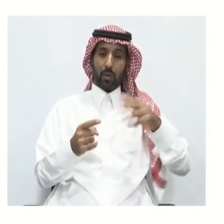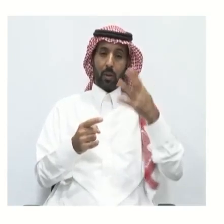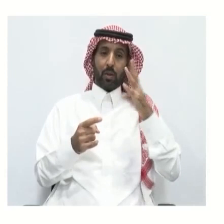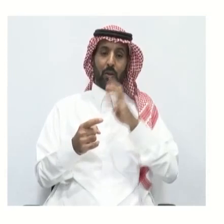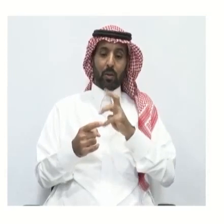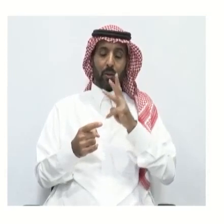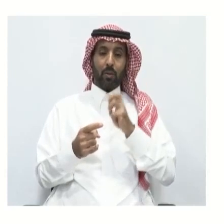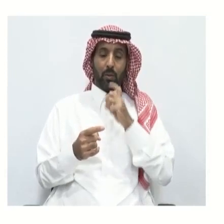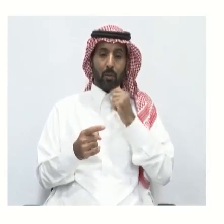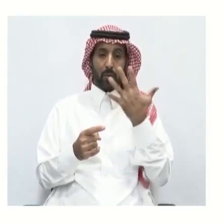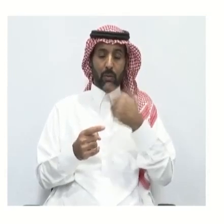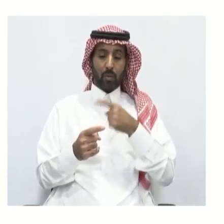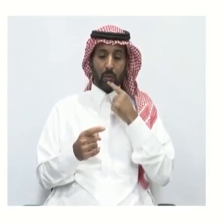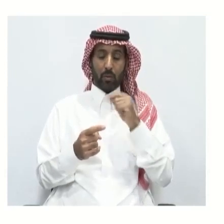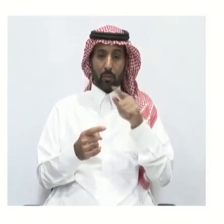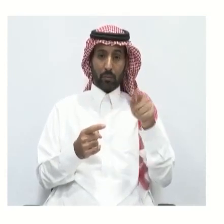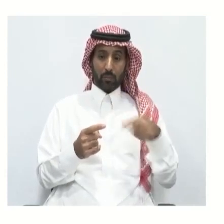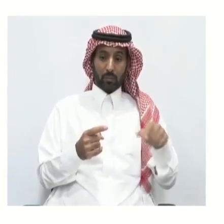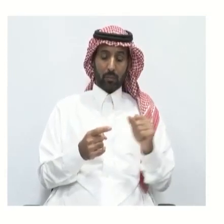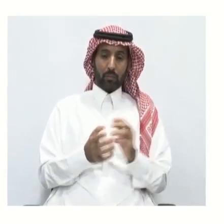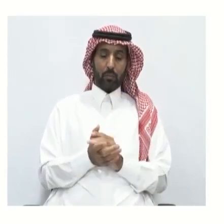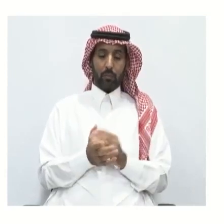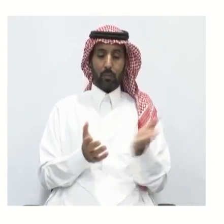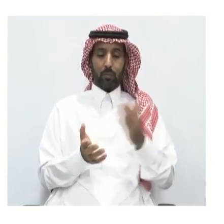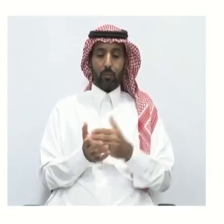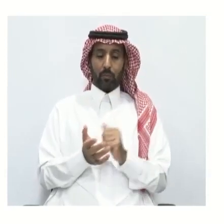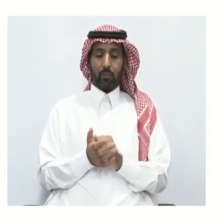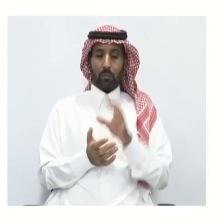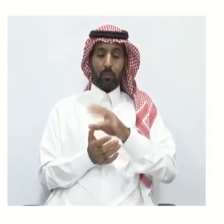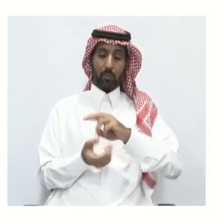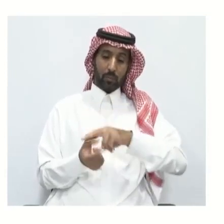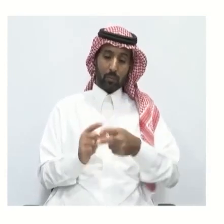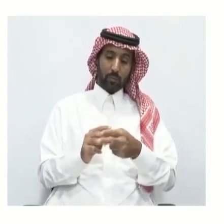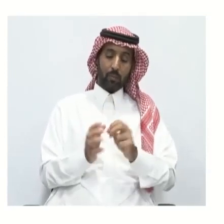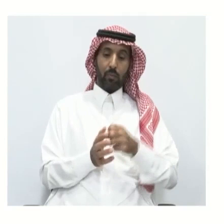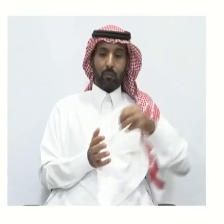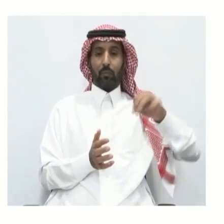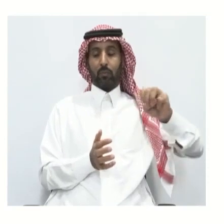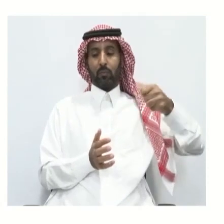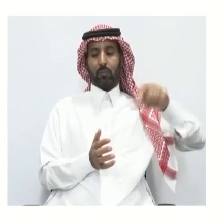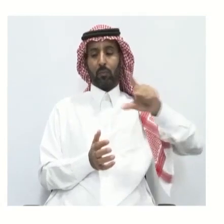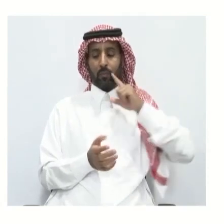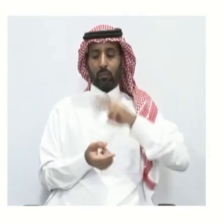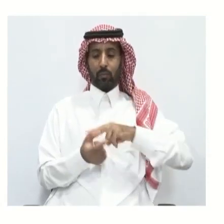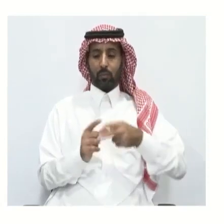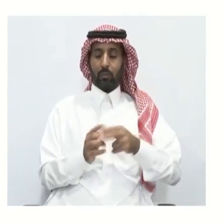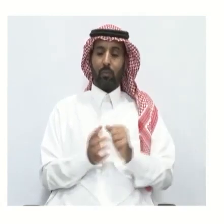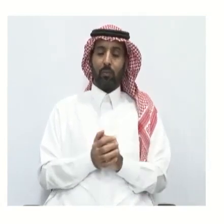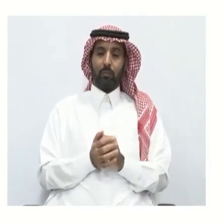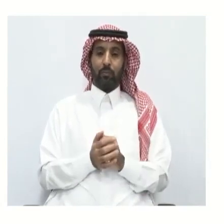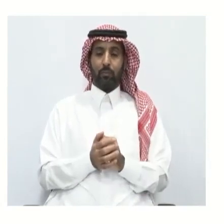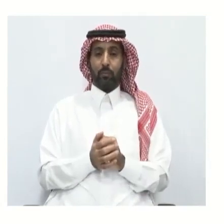ثم بعد ذلك نشطب المتكرر لا نريده هنا نحن نريد تحويل مولات النحاس الى مولات الفضه